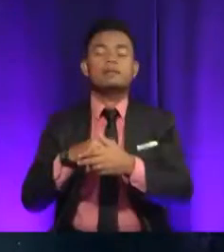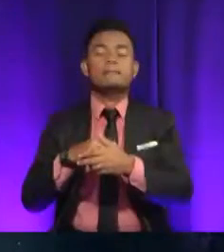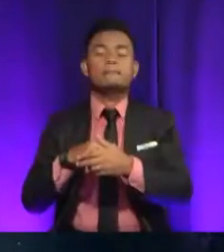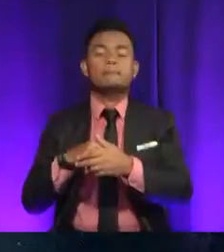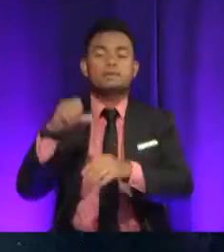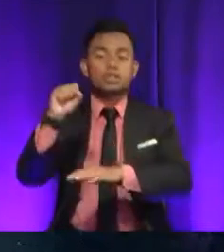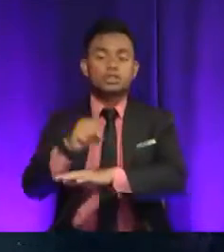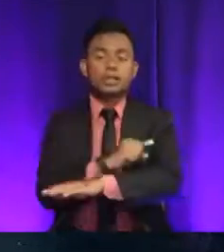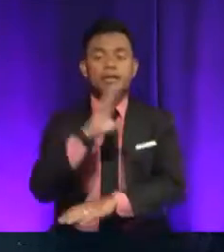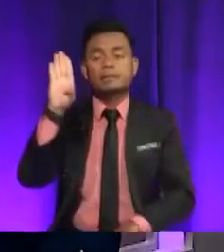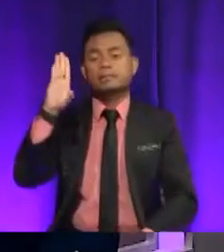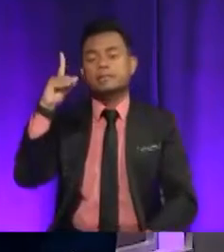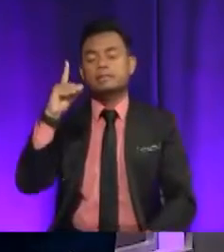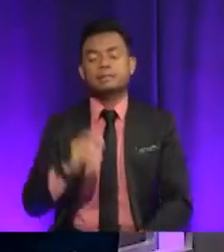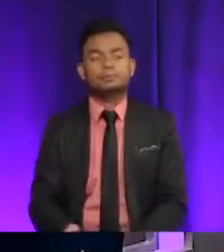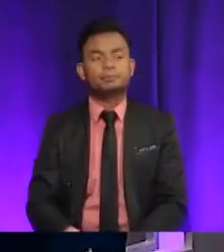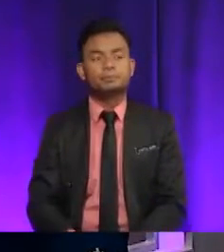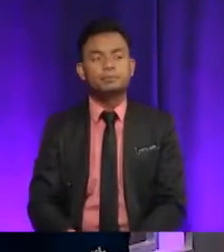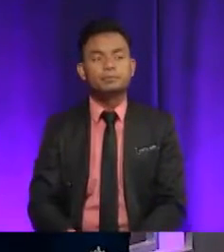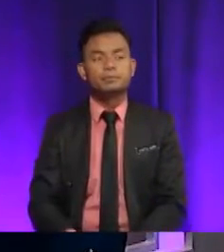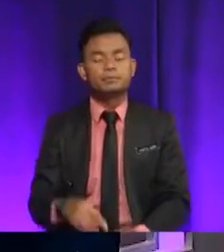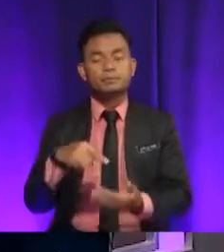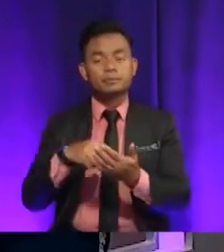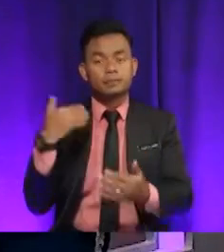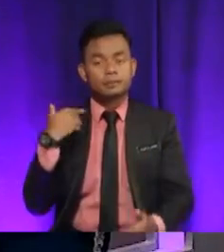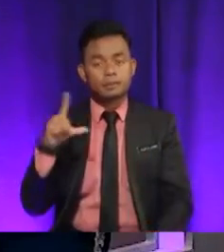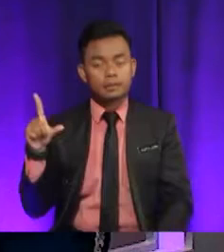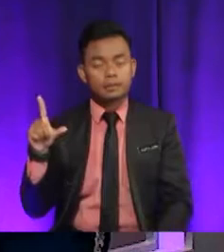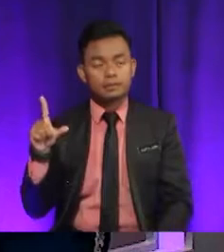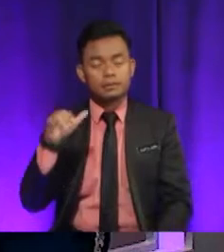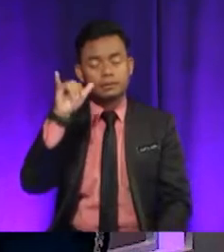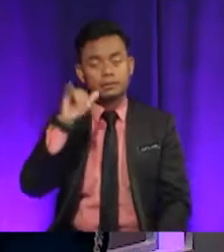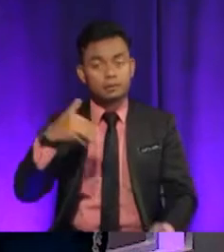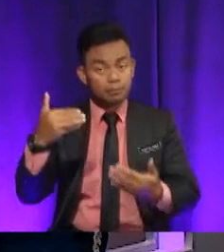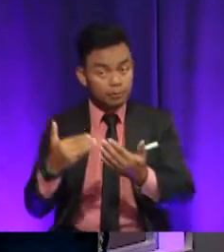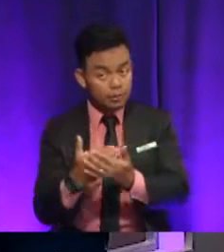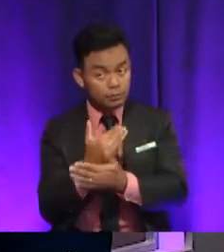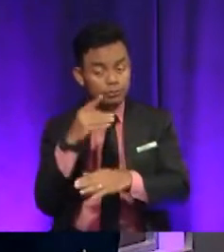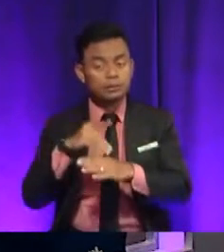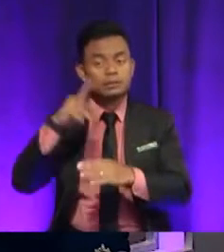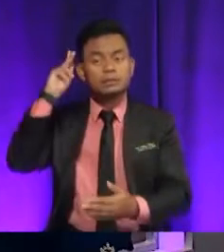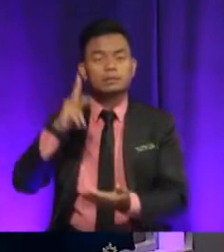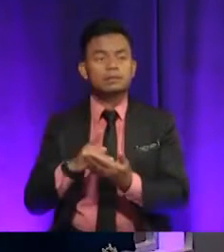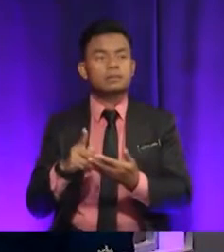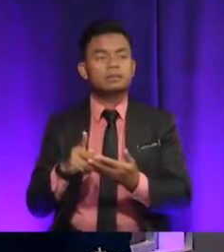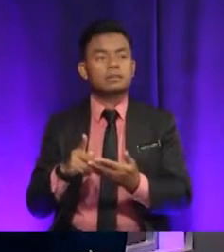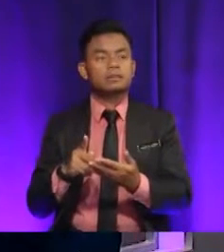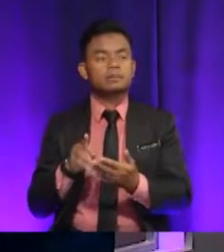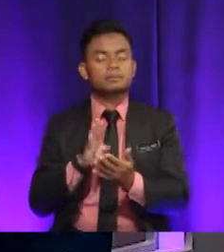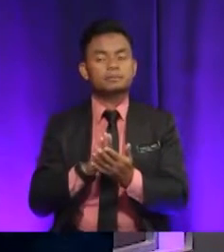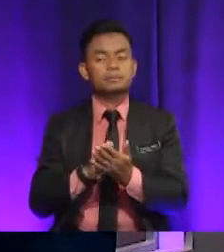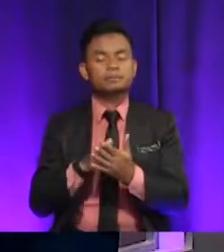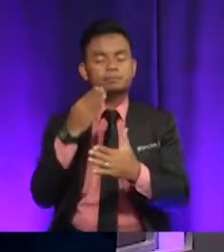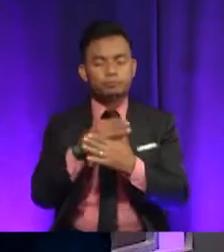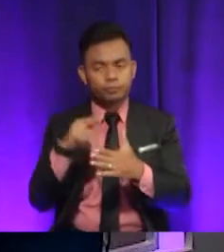ini merupakan elemen yang baru pada tahun ini diperkenalkan yaitu bahagian pembangunan Insan Oke bagian pembangunan